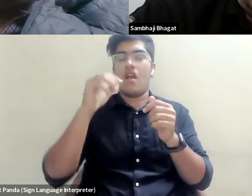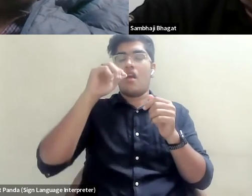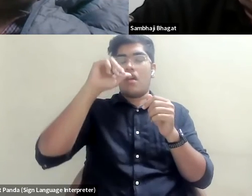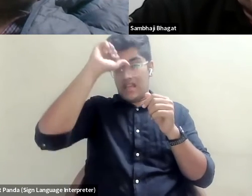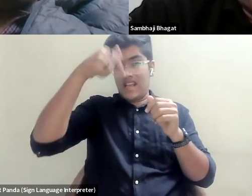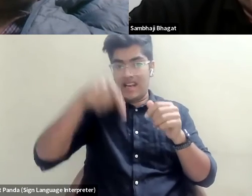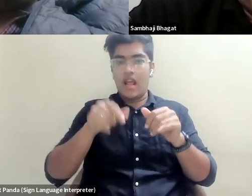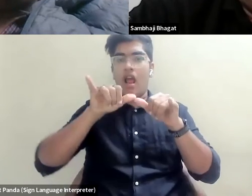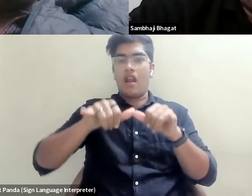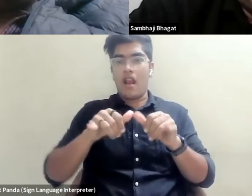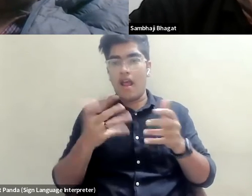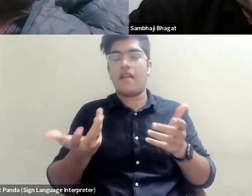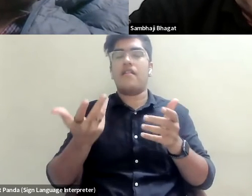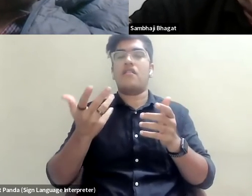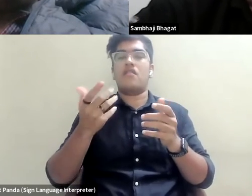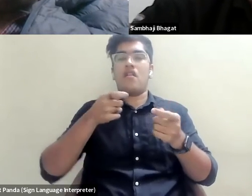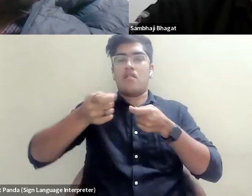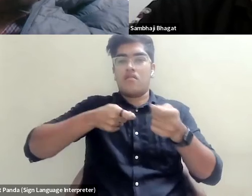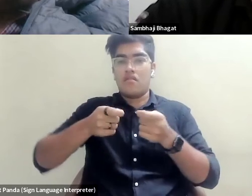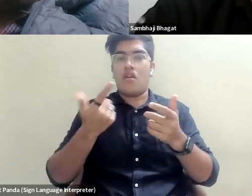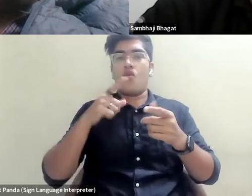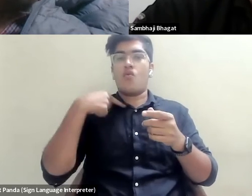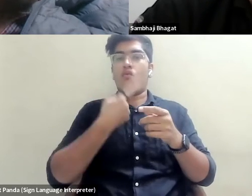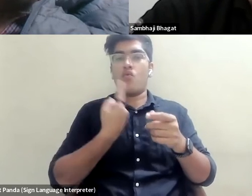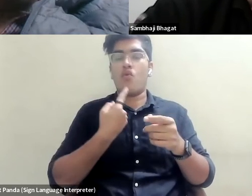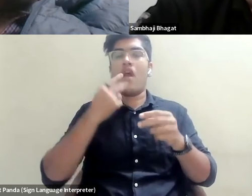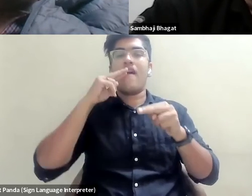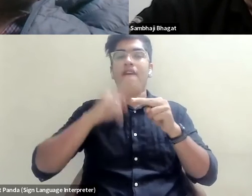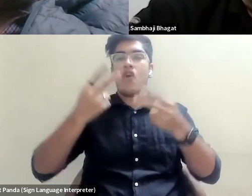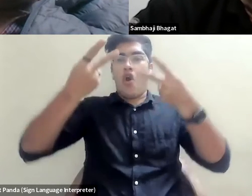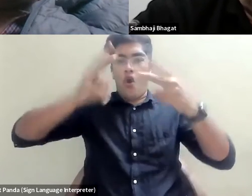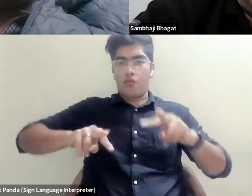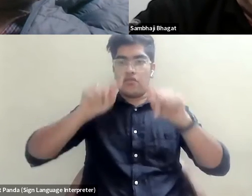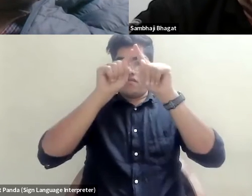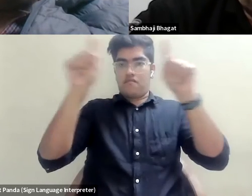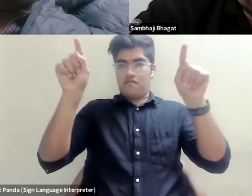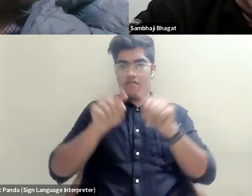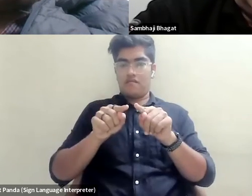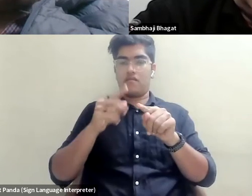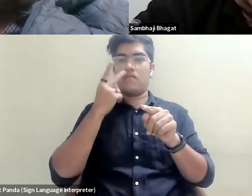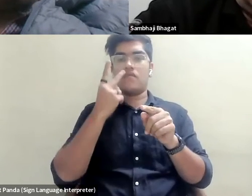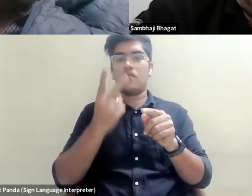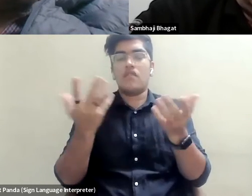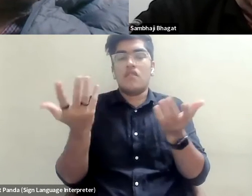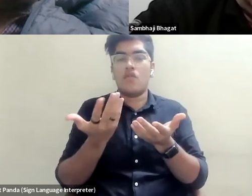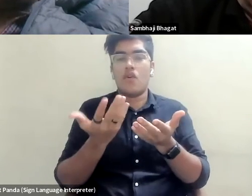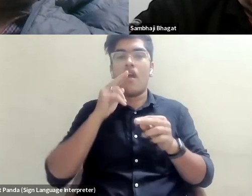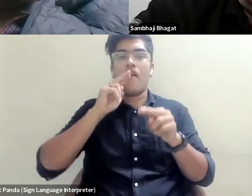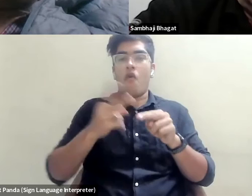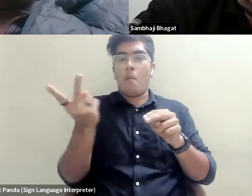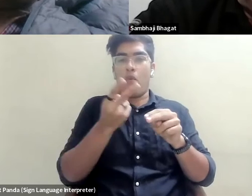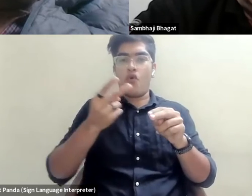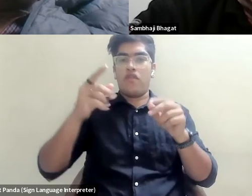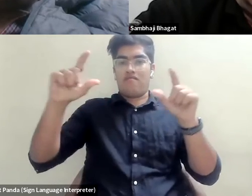भी संसाधन है, उसका एक उल्टा अगर ट्रायंगल बनाए, तो वे दोनों ट्रायंगल अगर साथ में रखे,